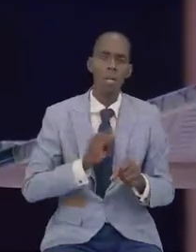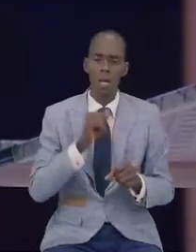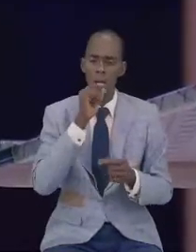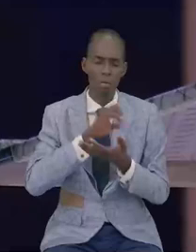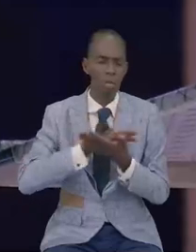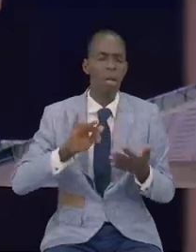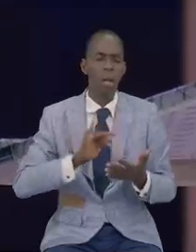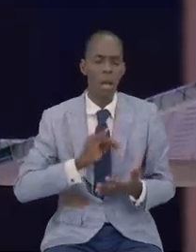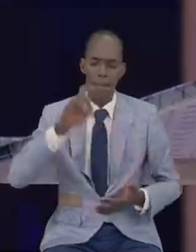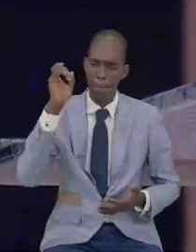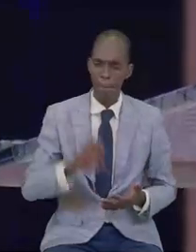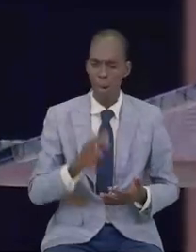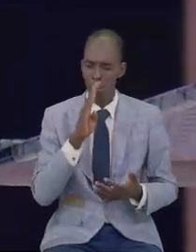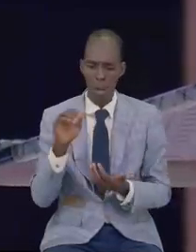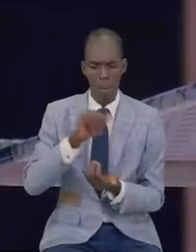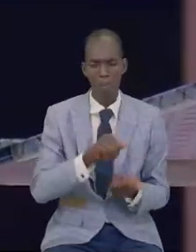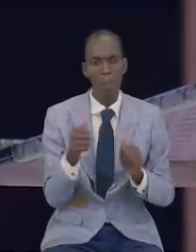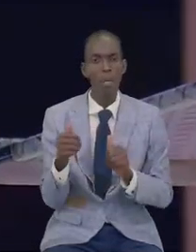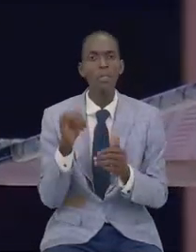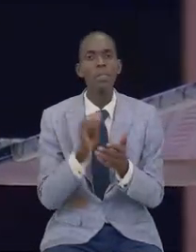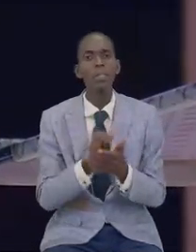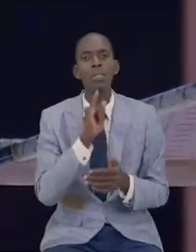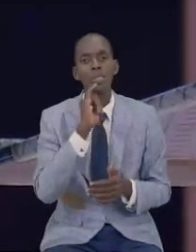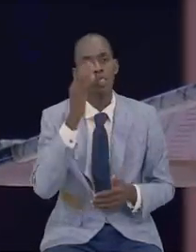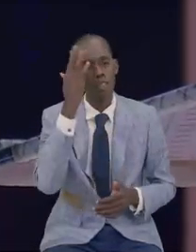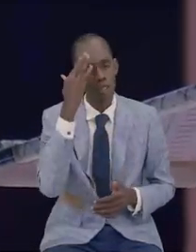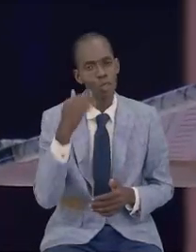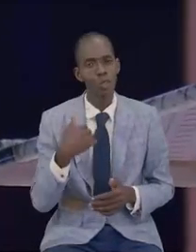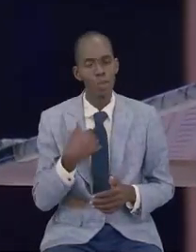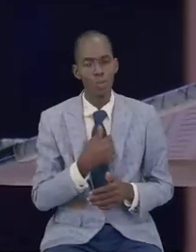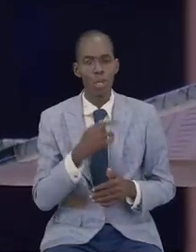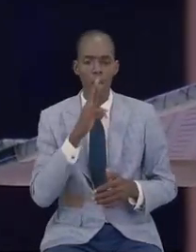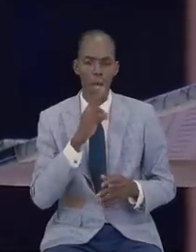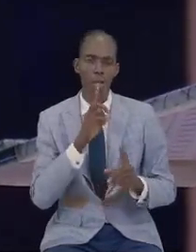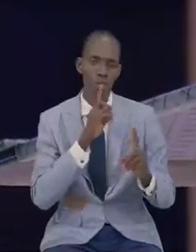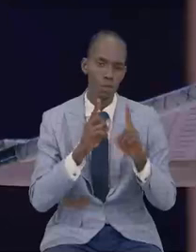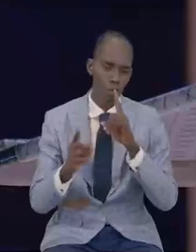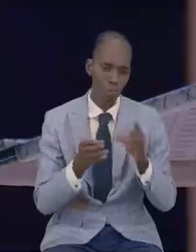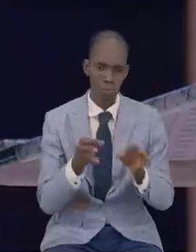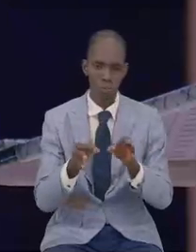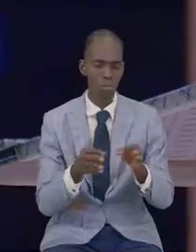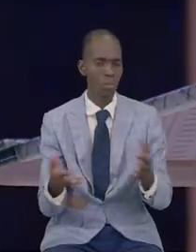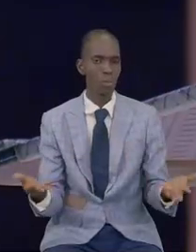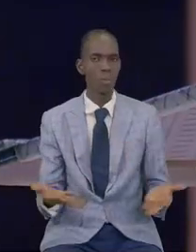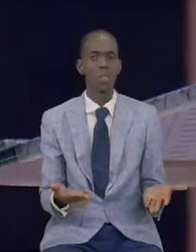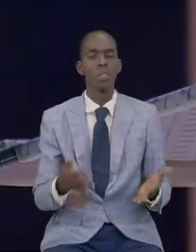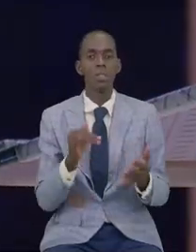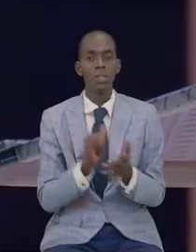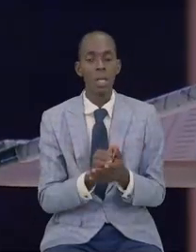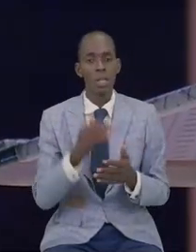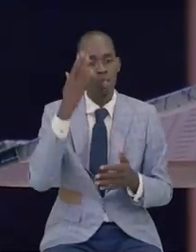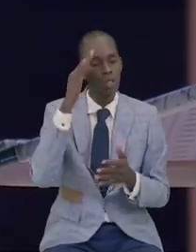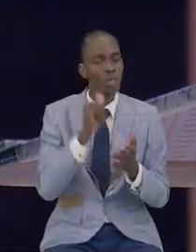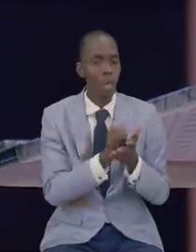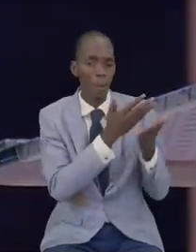être baptisé dans le Saint-Esprit. C'est la connaissance dont nous parlons. C'est la connaissance qui se transforme en expérience en nous.